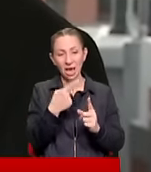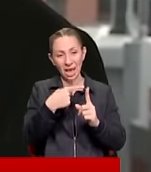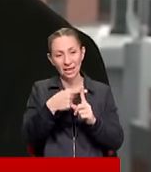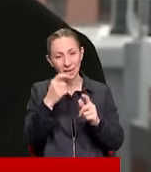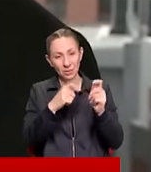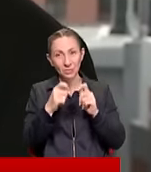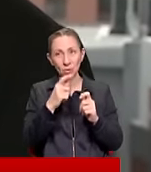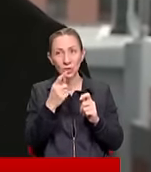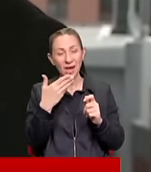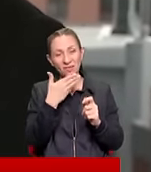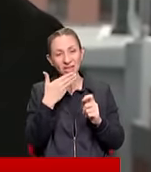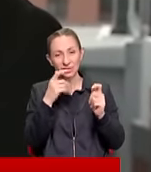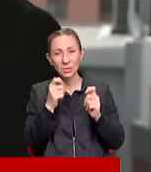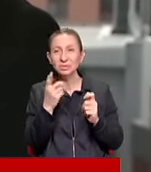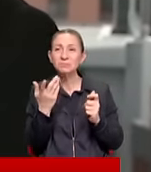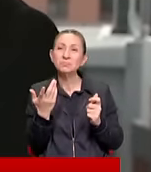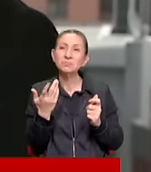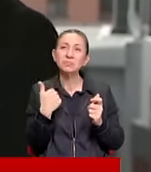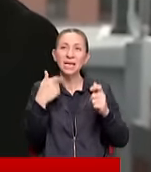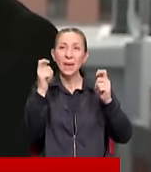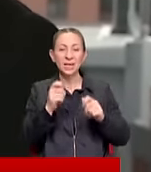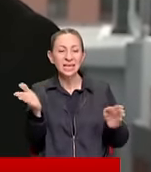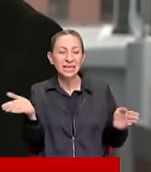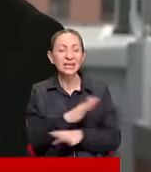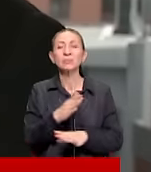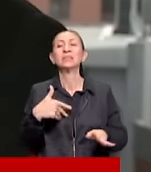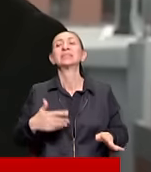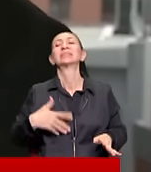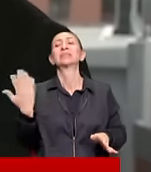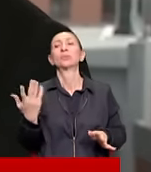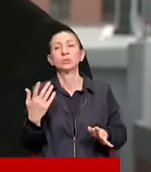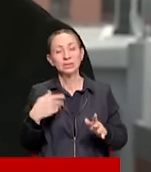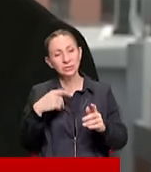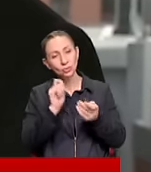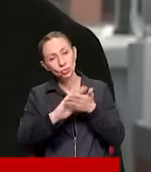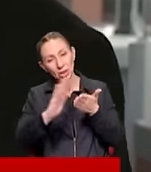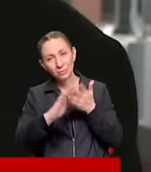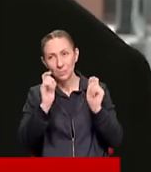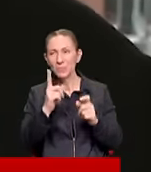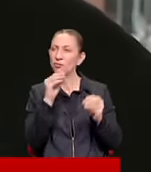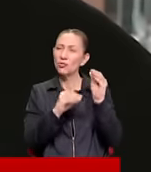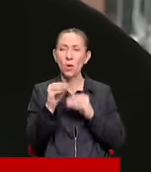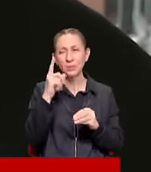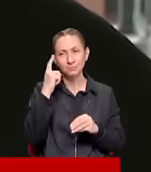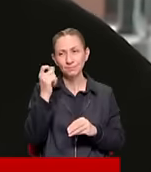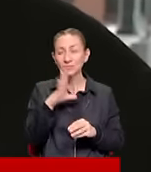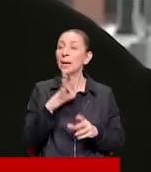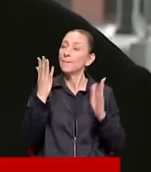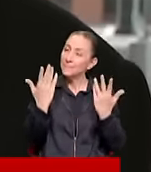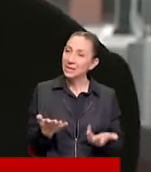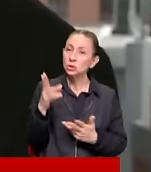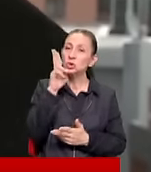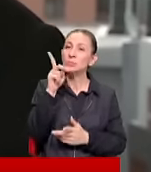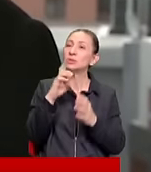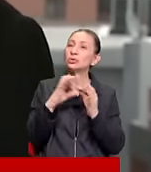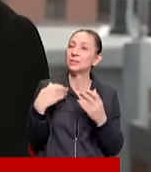ekleyebiliriz. Onu cazip hale. Artık biz yapılanı yıkma taraftarı değiliz. Rehabilite edebiliriz. Bulacağız bir formül diyorsunuz. Bir formül üreteceğiz mühendis Peki, olarak. Peki